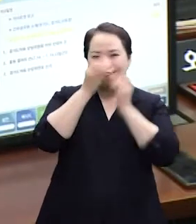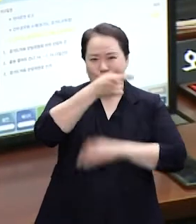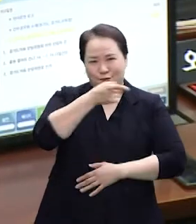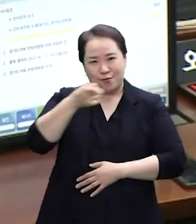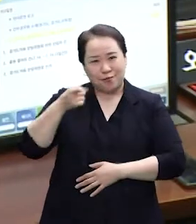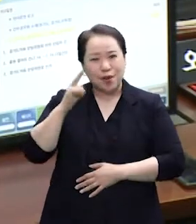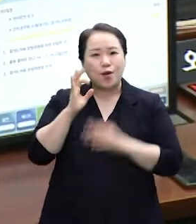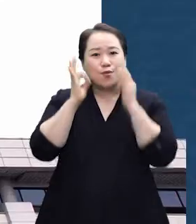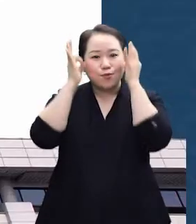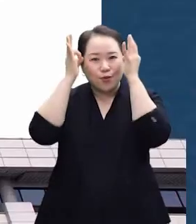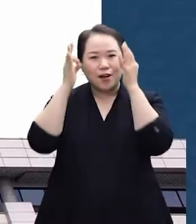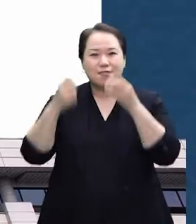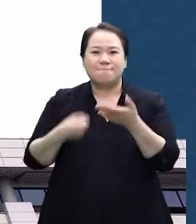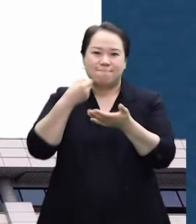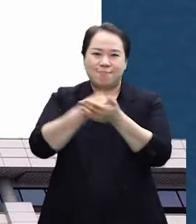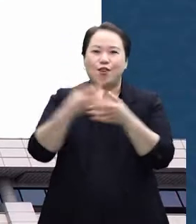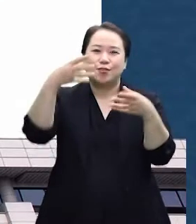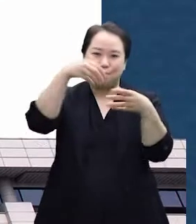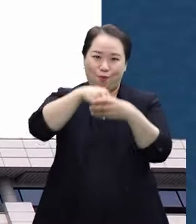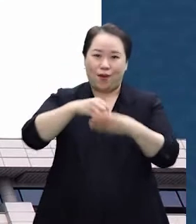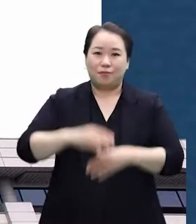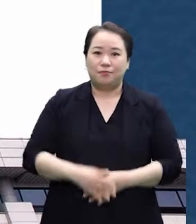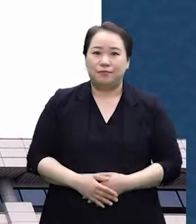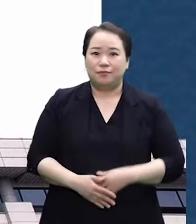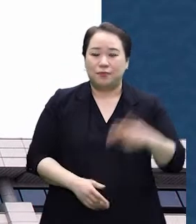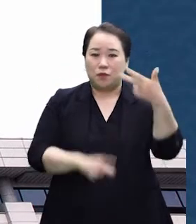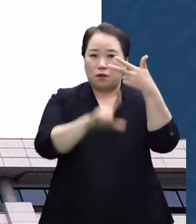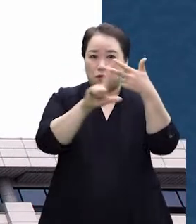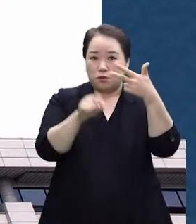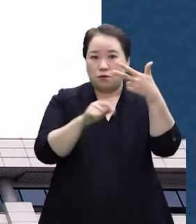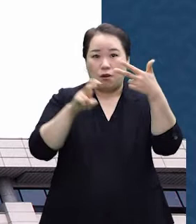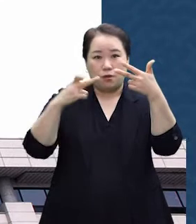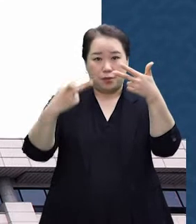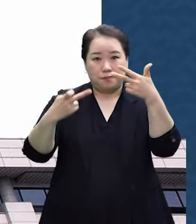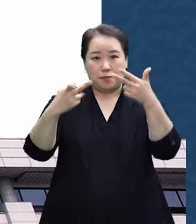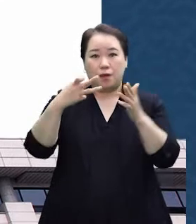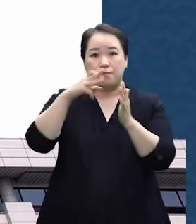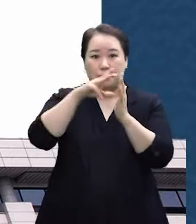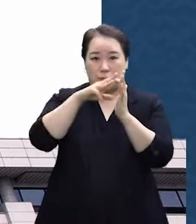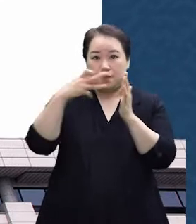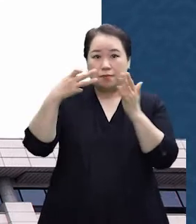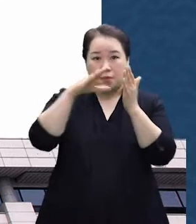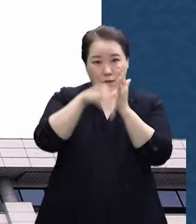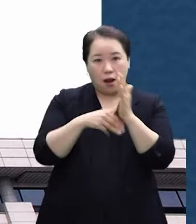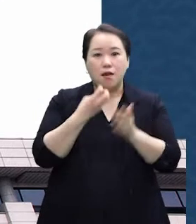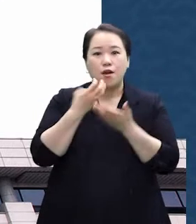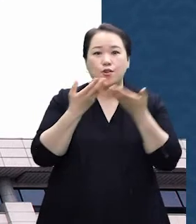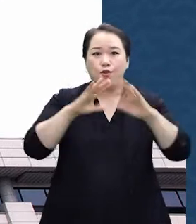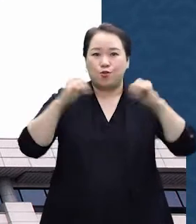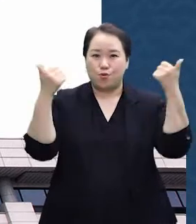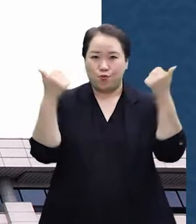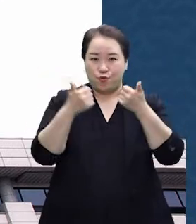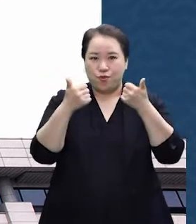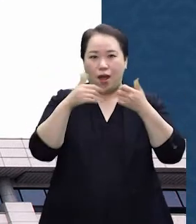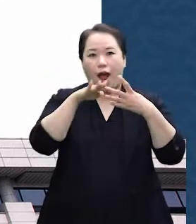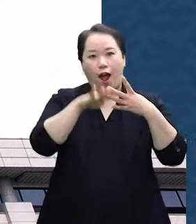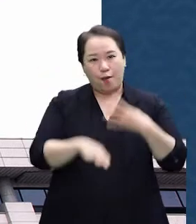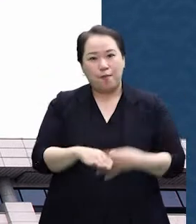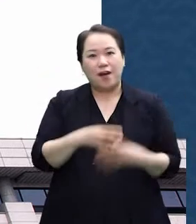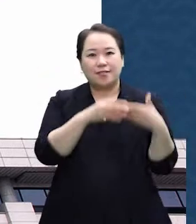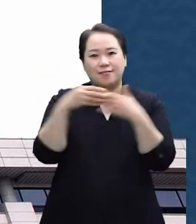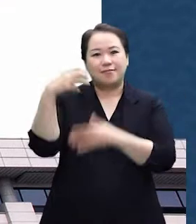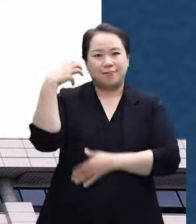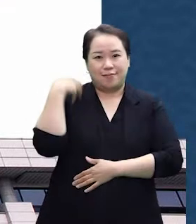담겼습니다. 이어 13일에는 경기도의회 후반기를 이끌 12개 상임위원회 위원장도 선출됐습니다.